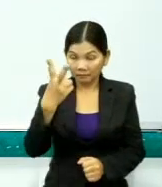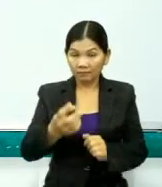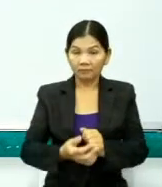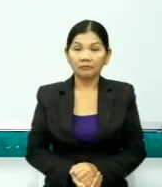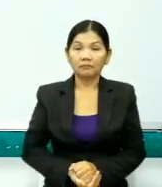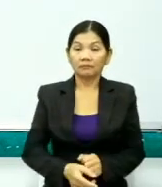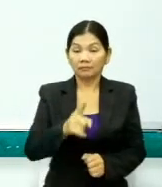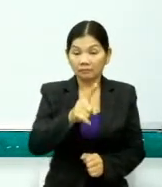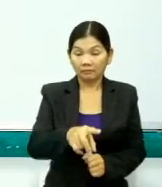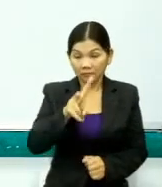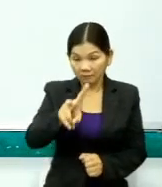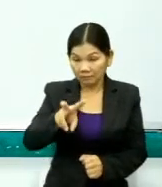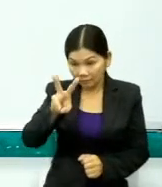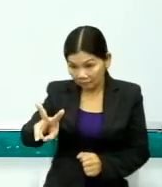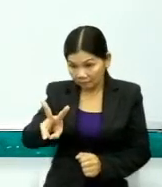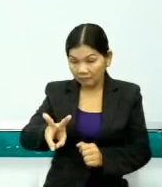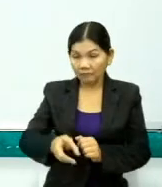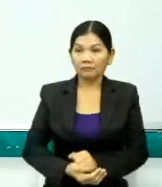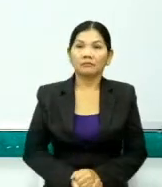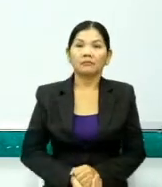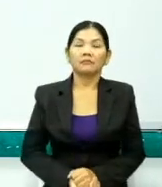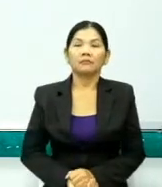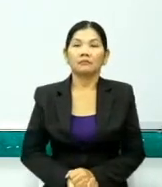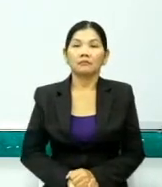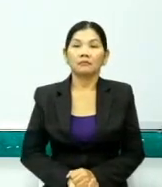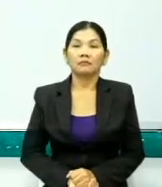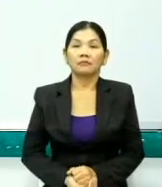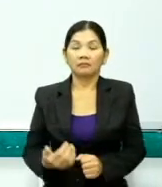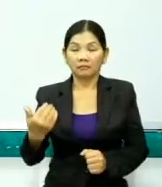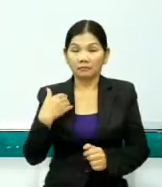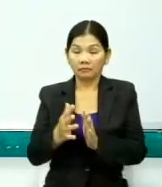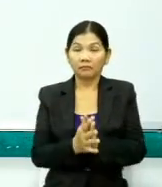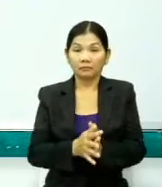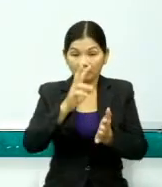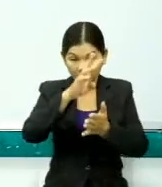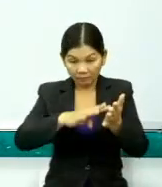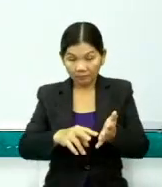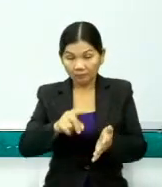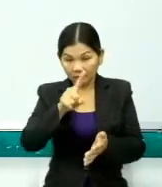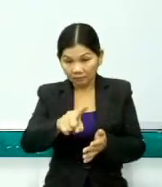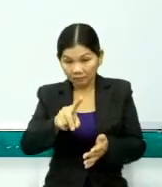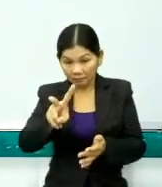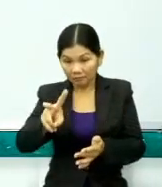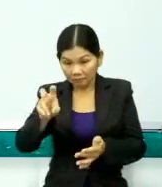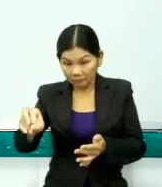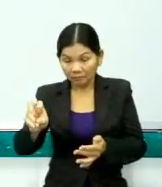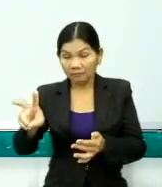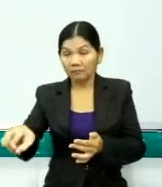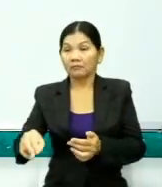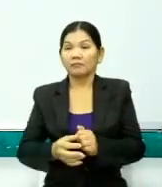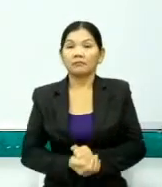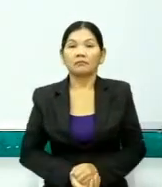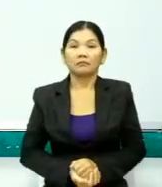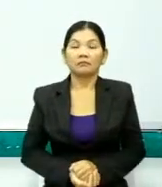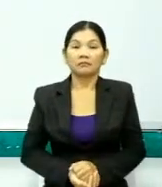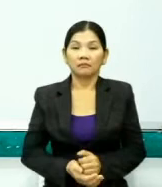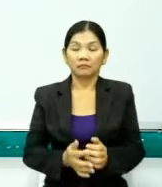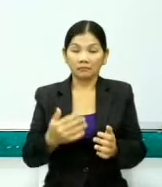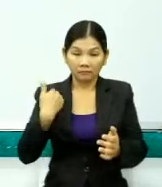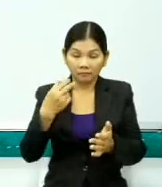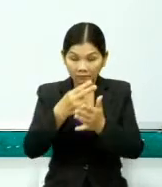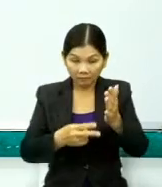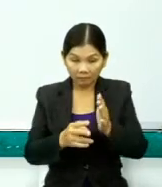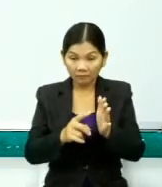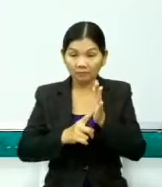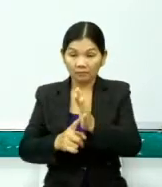ràng tì mùi, cứ tạ ràng chúa. Chúa chờ, nâng tạ ràng tì bì, cứ tạ ràng chúa. Chúa đề chạy lời nít ta nè cừu nâng mình ở vầy